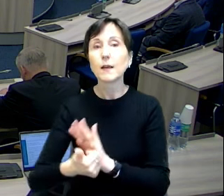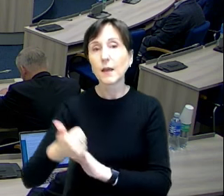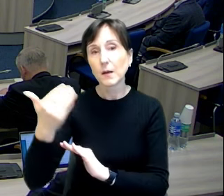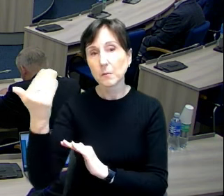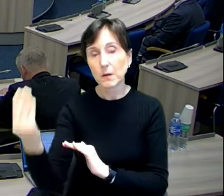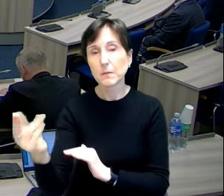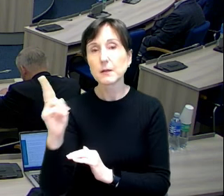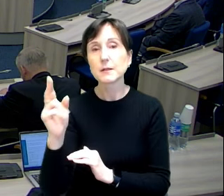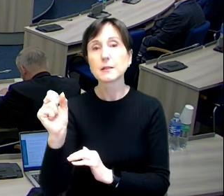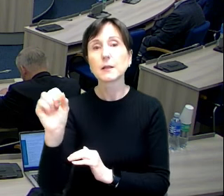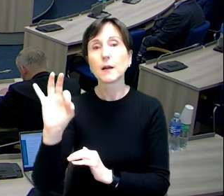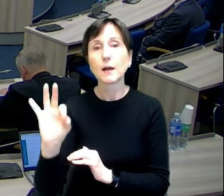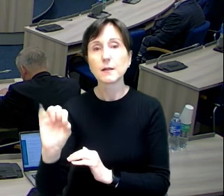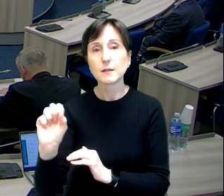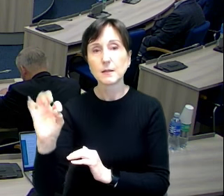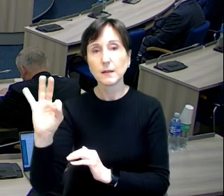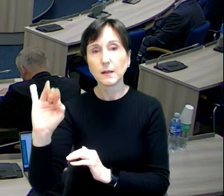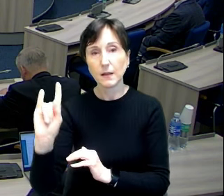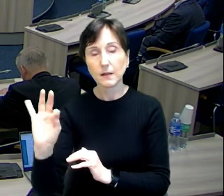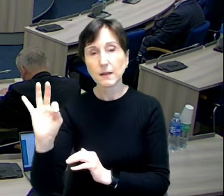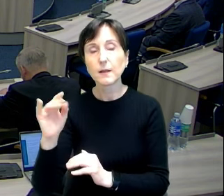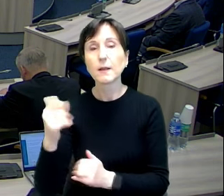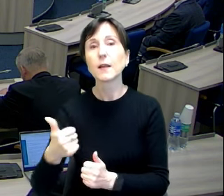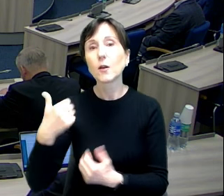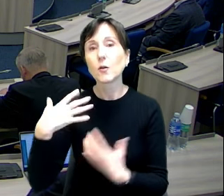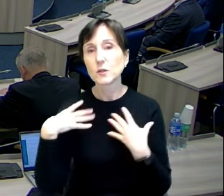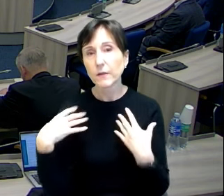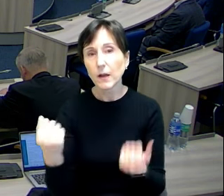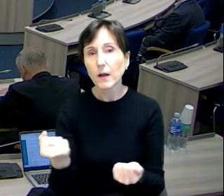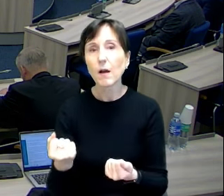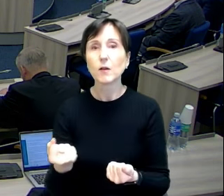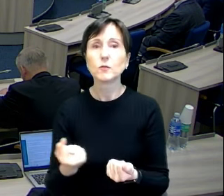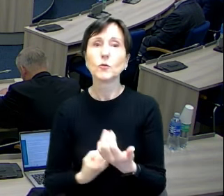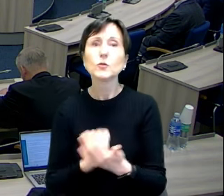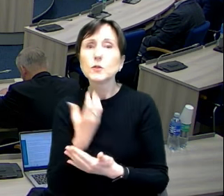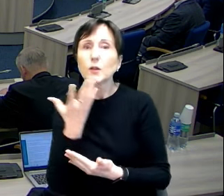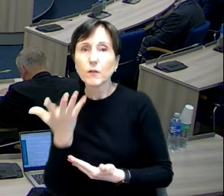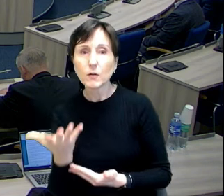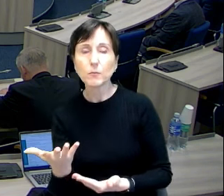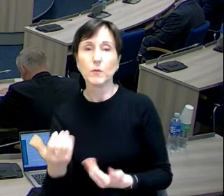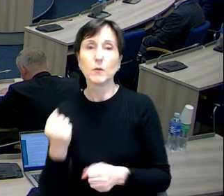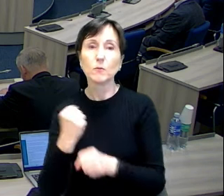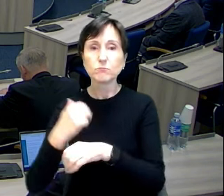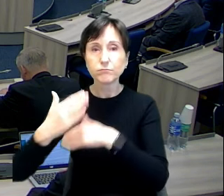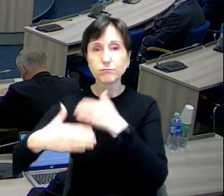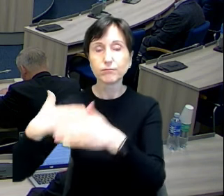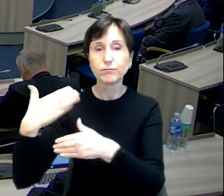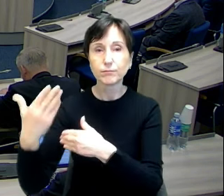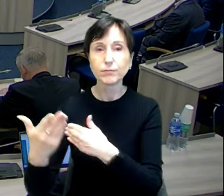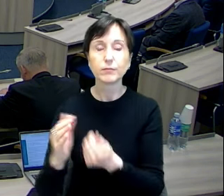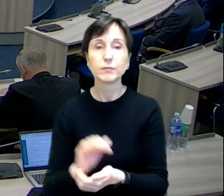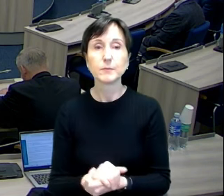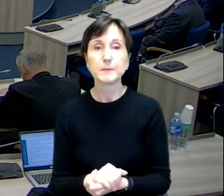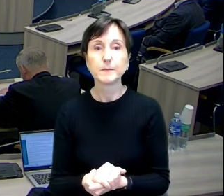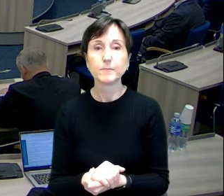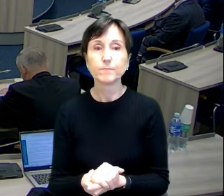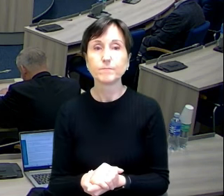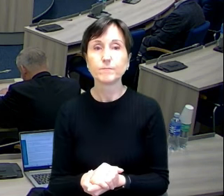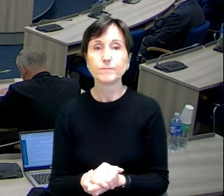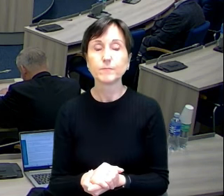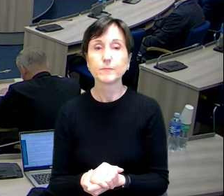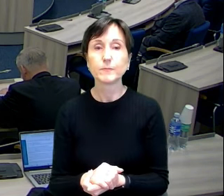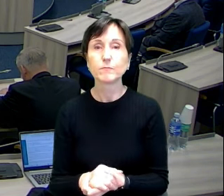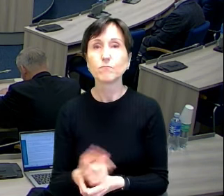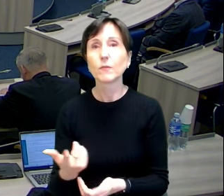kuo geriausios sveikatos sėkmės įkvėpimo naujų idėjų tolesniame etape kuriame tegul niekada nepritrūks jums